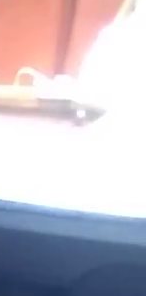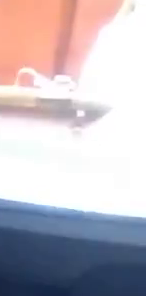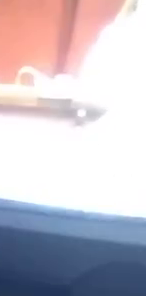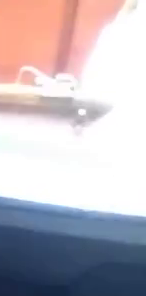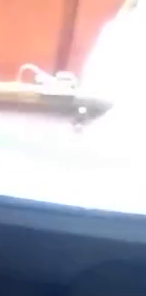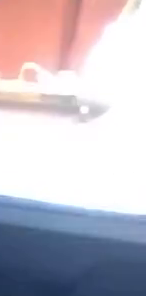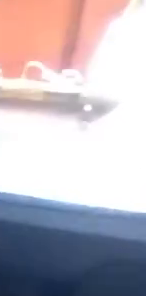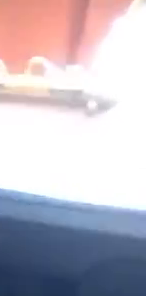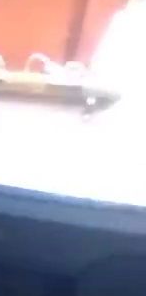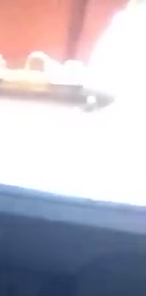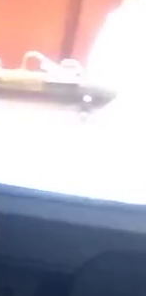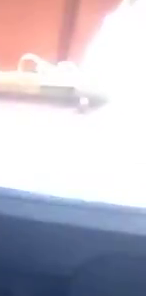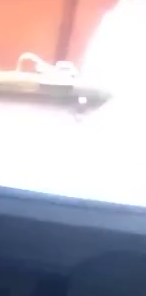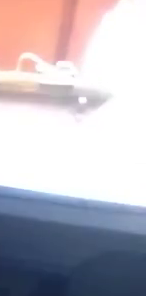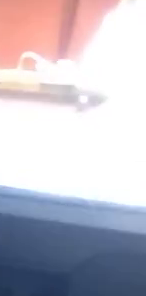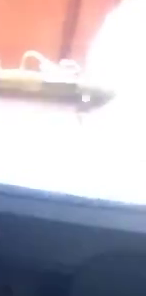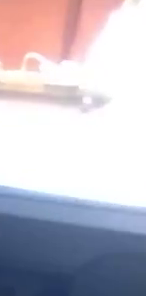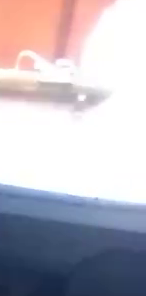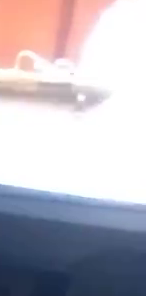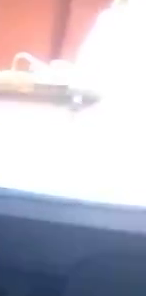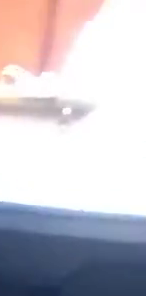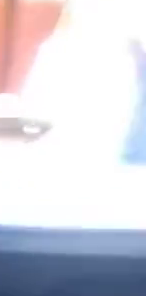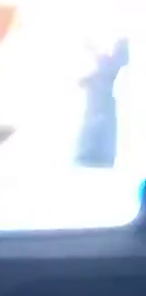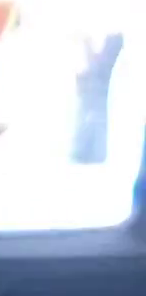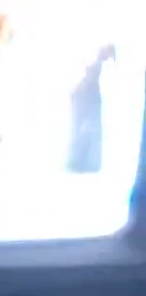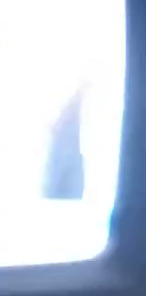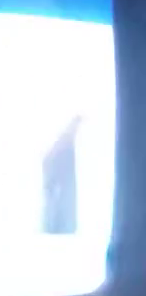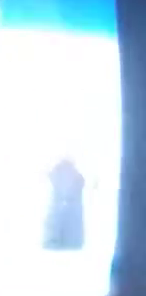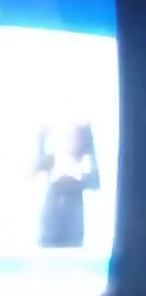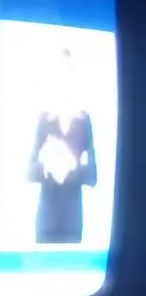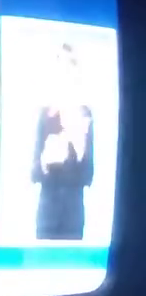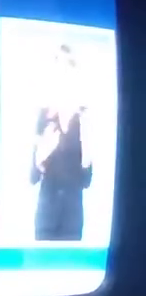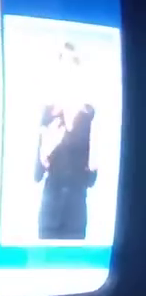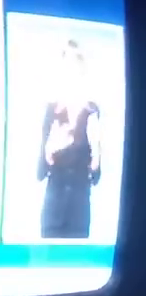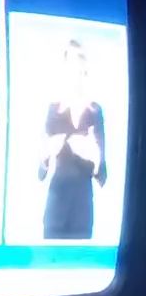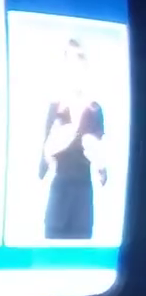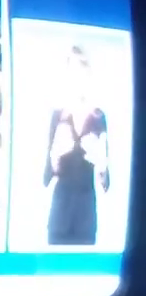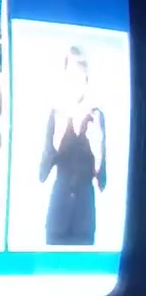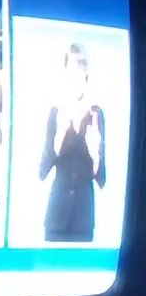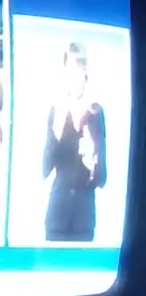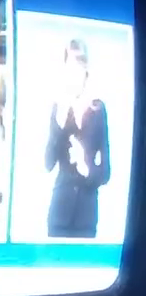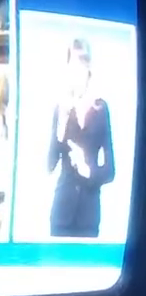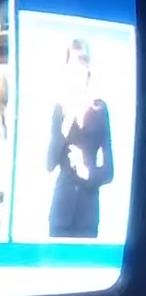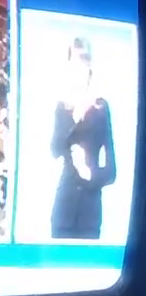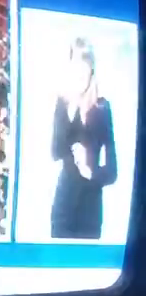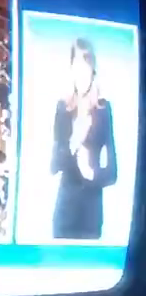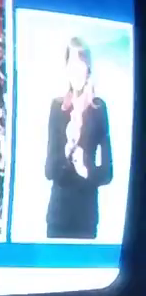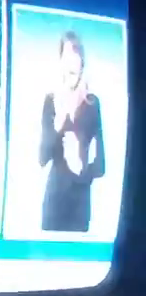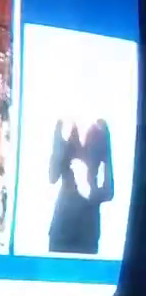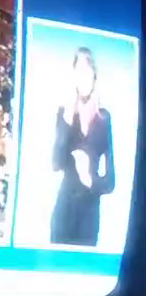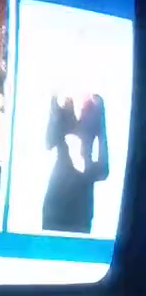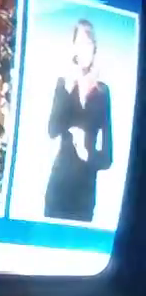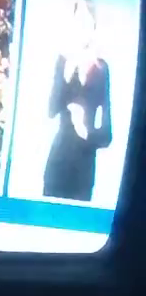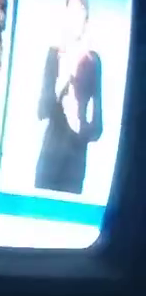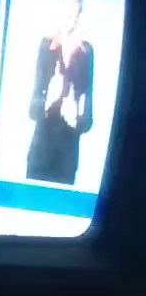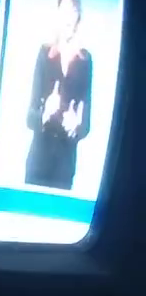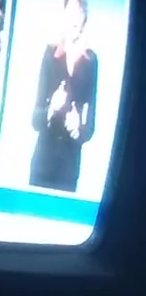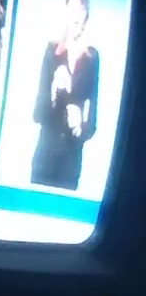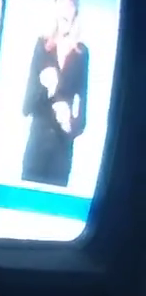nuova dittatura, Eurolapina, sono tutti d'accordo. Salvini, idea di paese, sì, nuovo